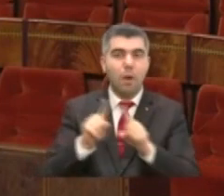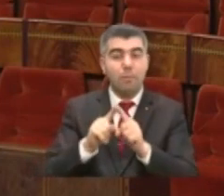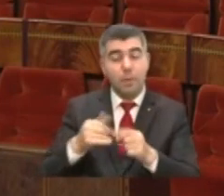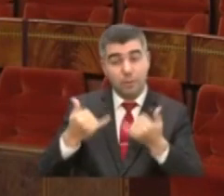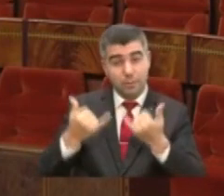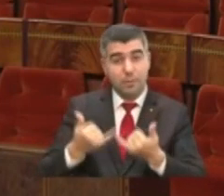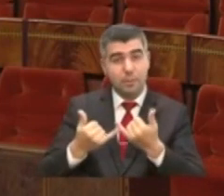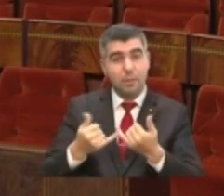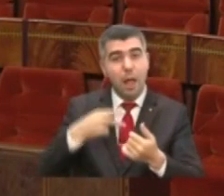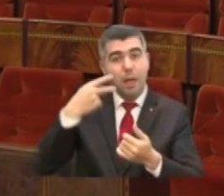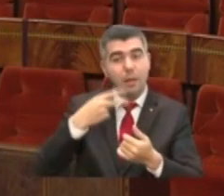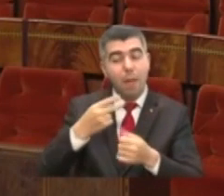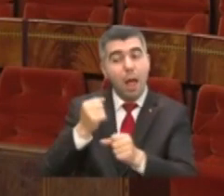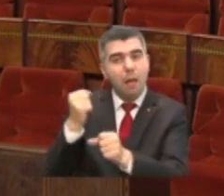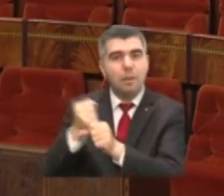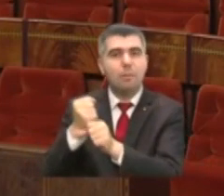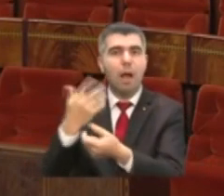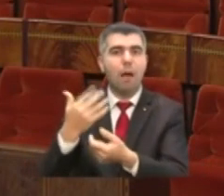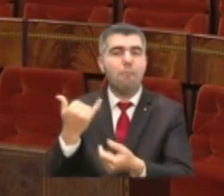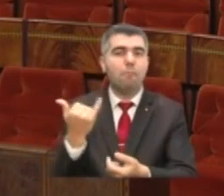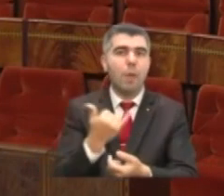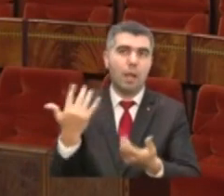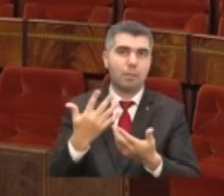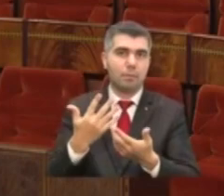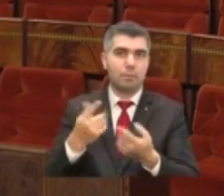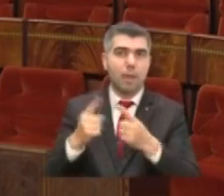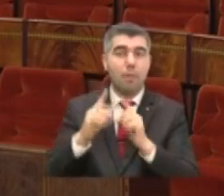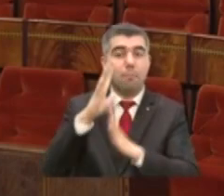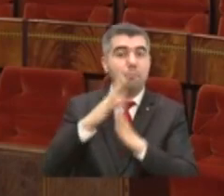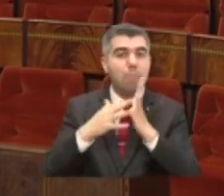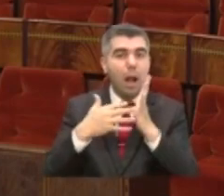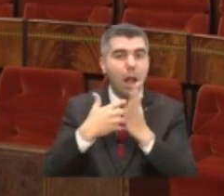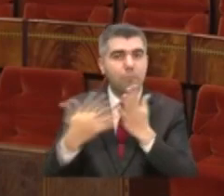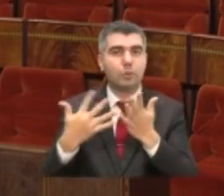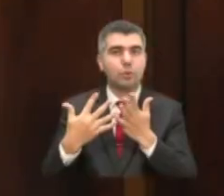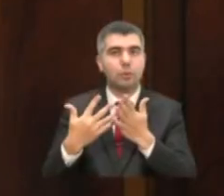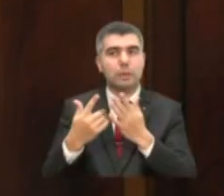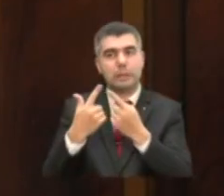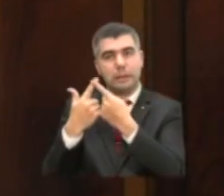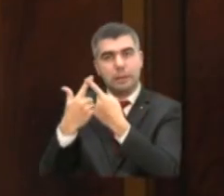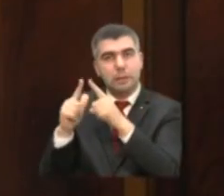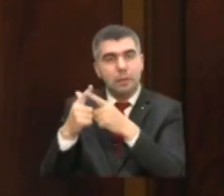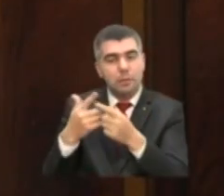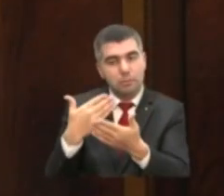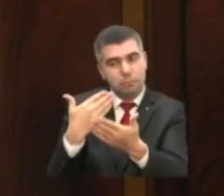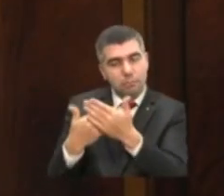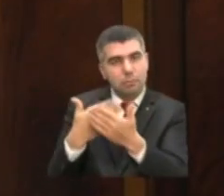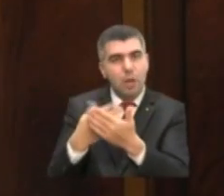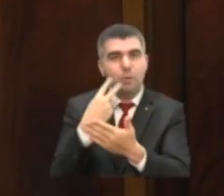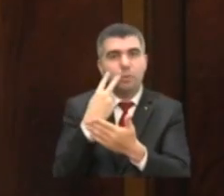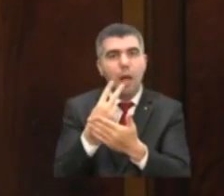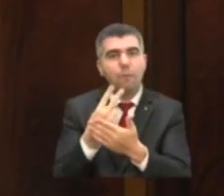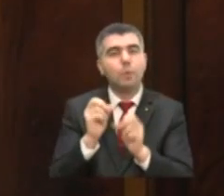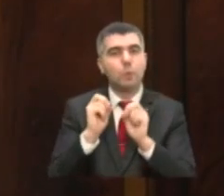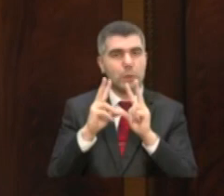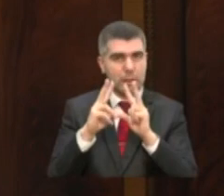خطاب العمل، إلى تنزيل البرامج تنزيلا ملموسا على أرض الواقع.